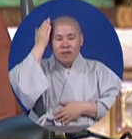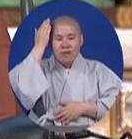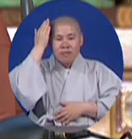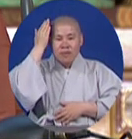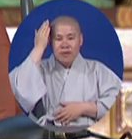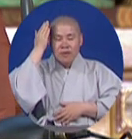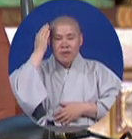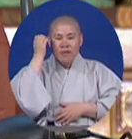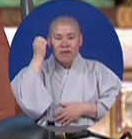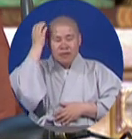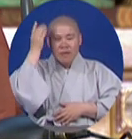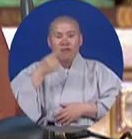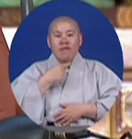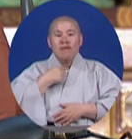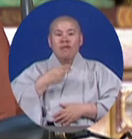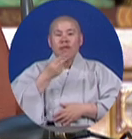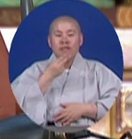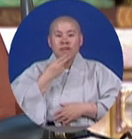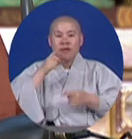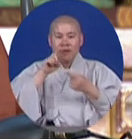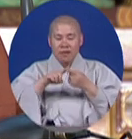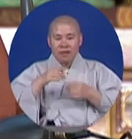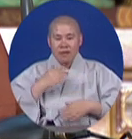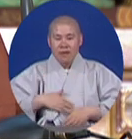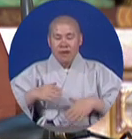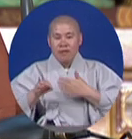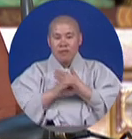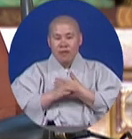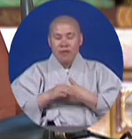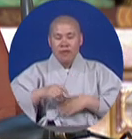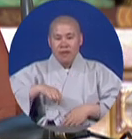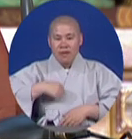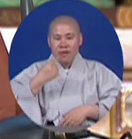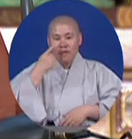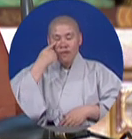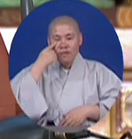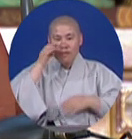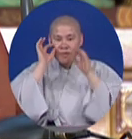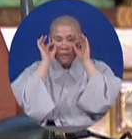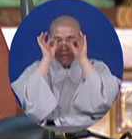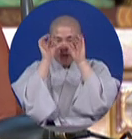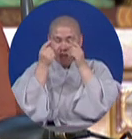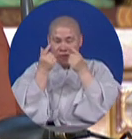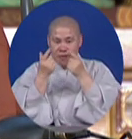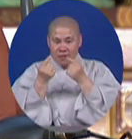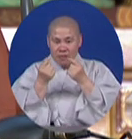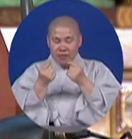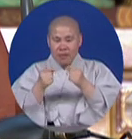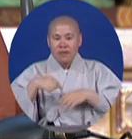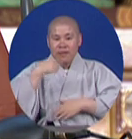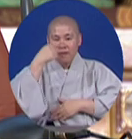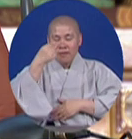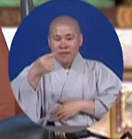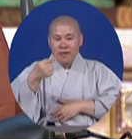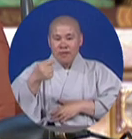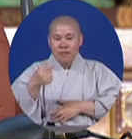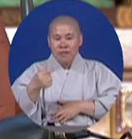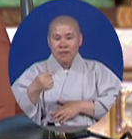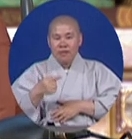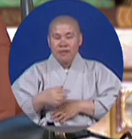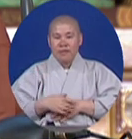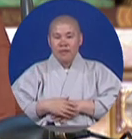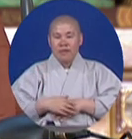이 말이에요. 그럼 뭐냐. 약지불실이면 만약 자기 눈을 잃어버리지